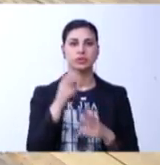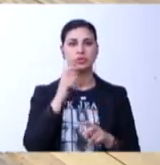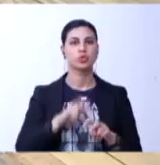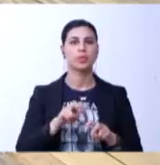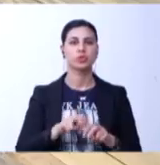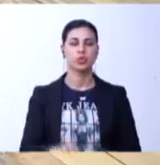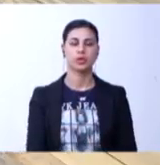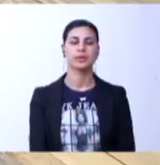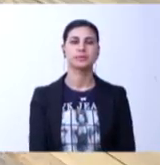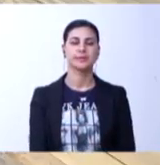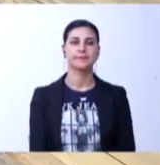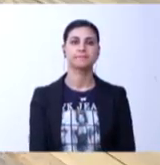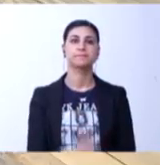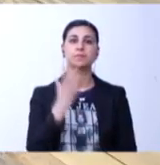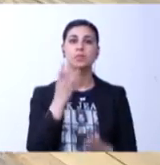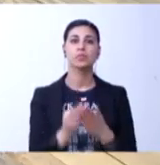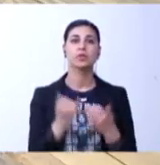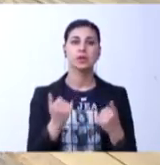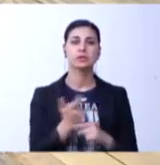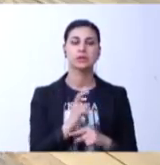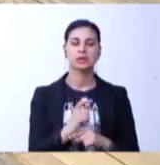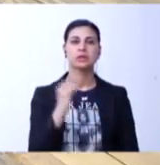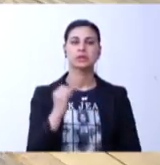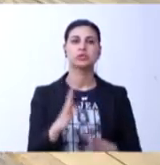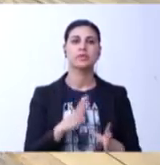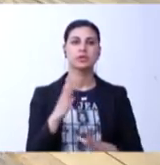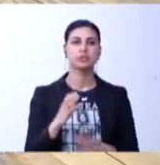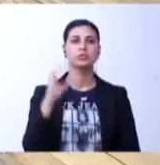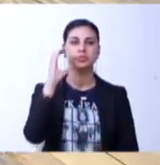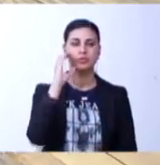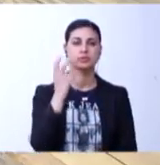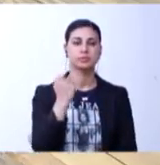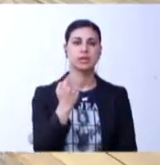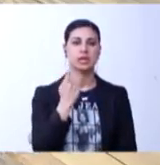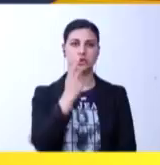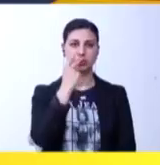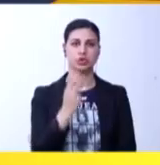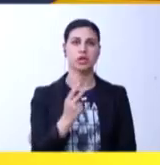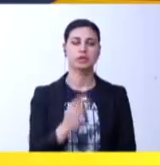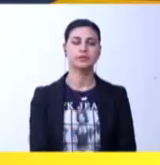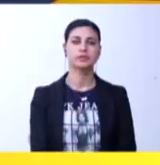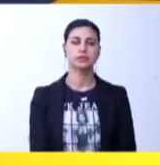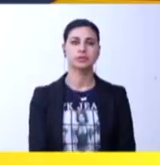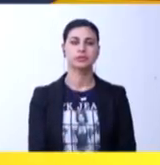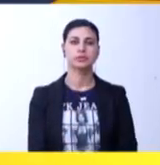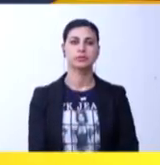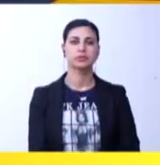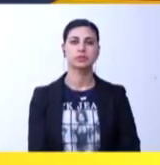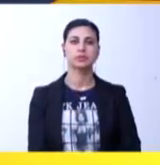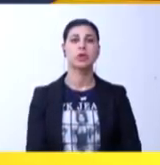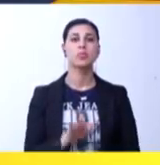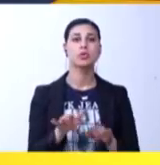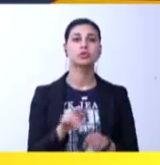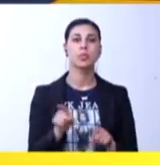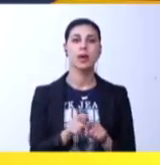სტომატოლოგებს. ანუ რეალურად ჩვენ ახლა ძალიან საინტერესო ვარჯიშები მოვისმინეთ. ერთი შეხედვით მოძრაობები, რომელიც